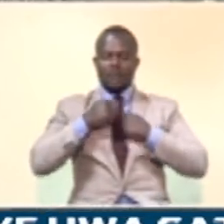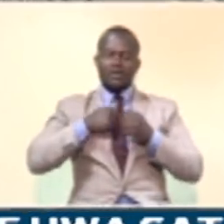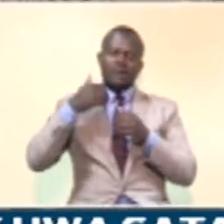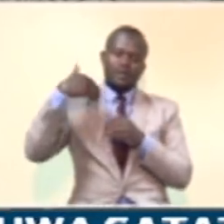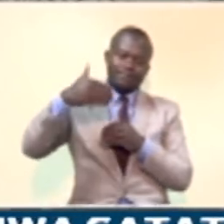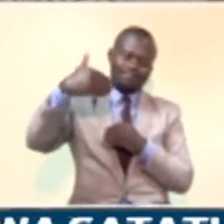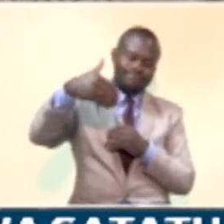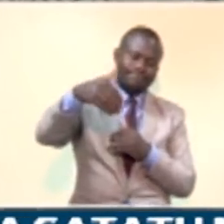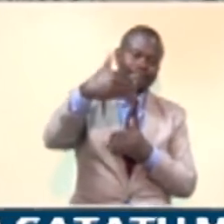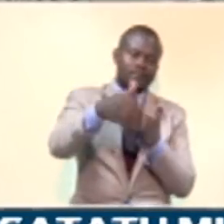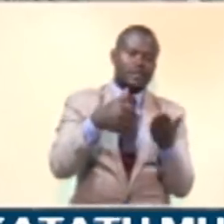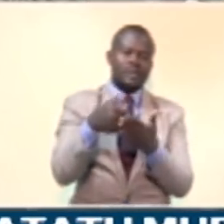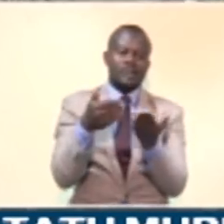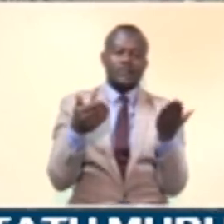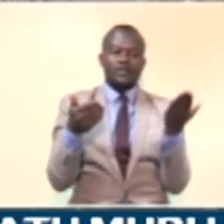u Rwanda iteka